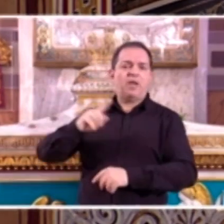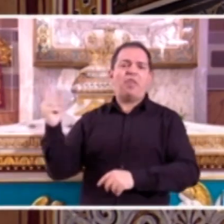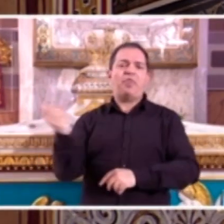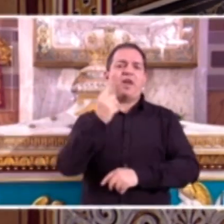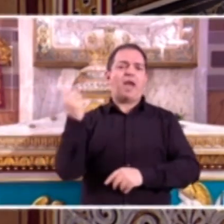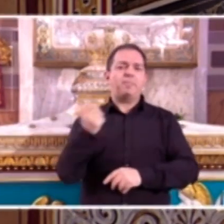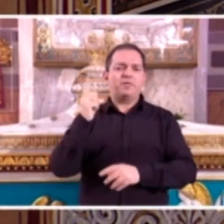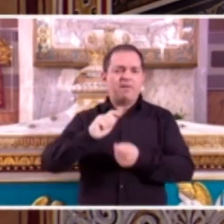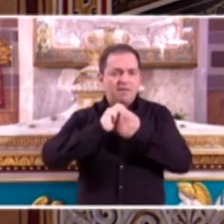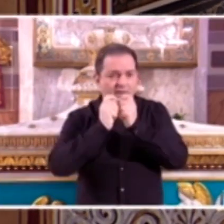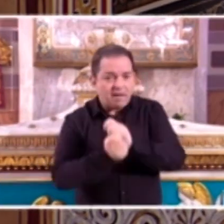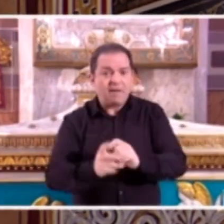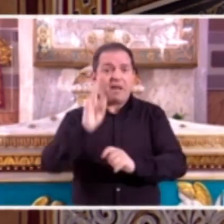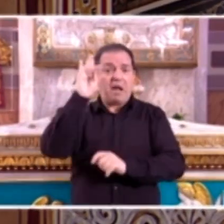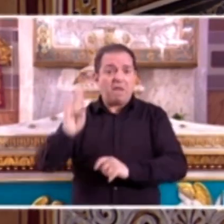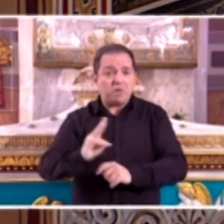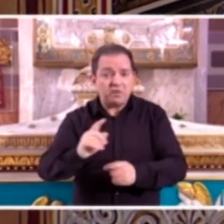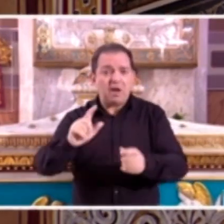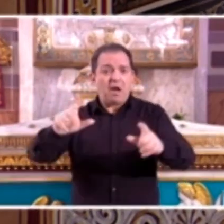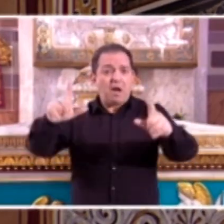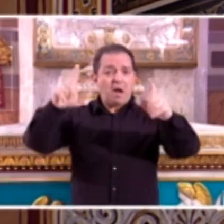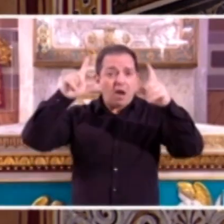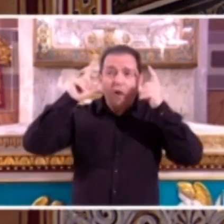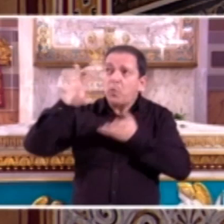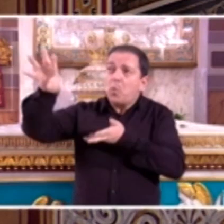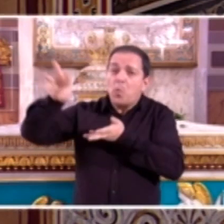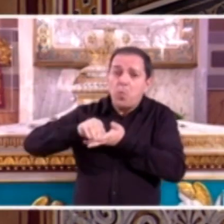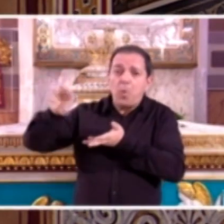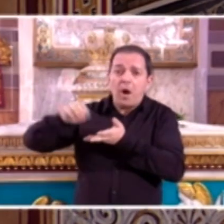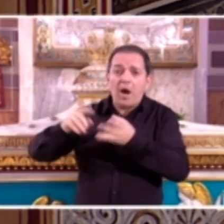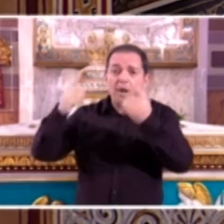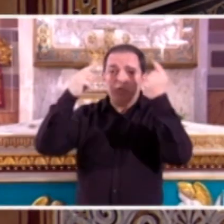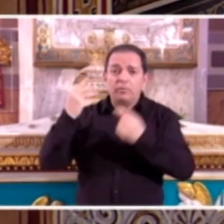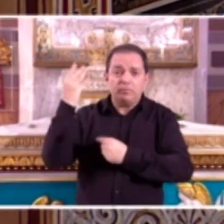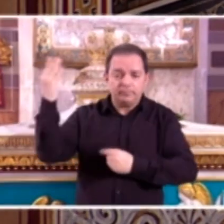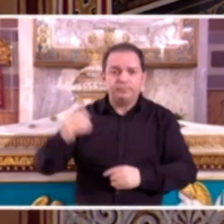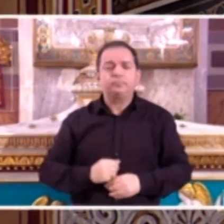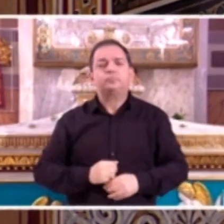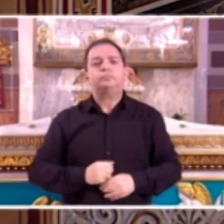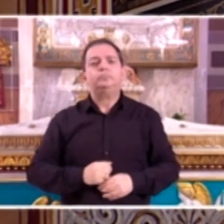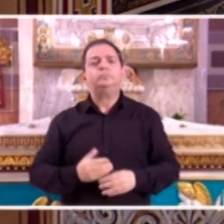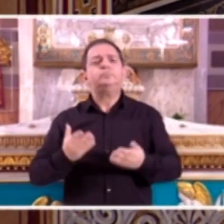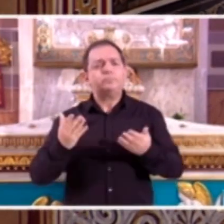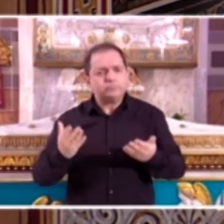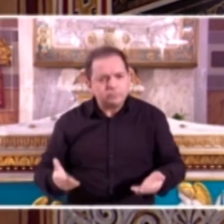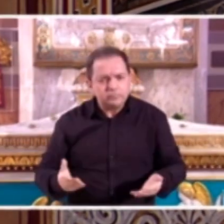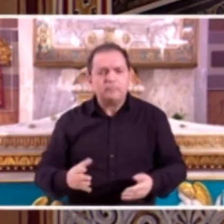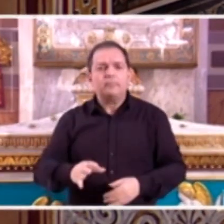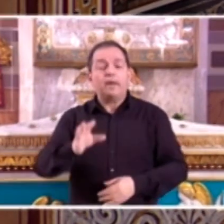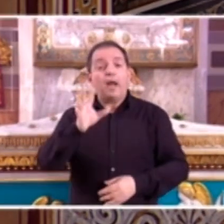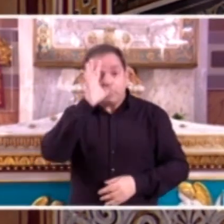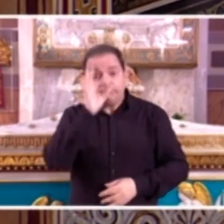ο εξαγιασμός του ανθρώπου. Αυτήν την αλήθεια επιβεβαιώνει ένα